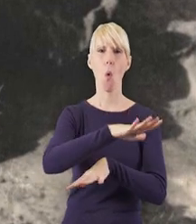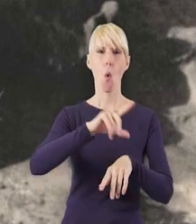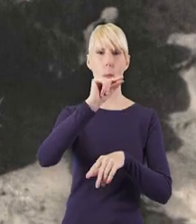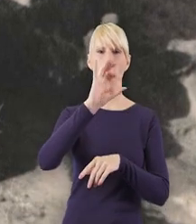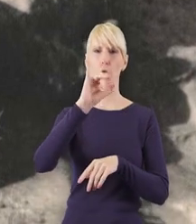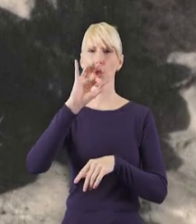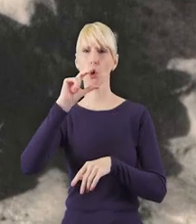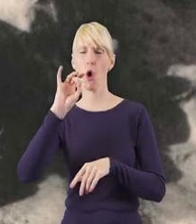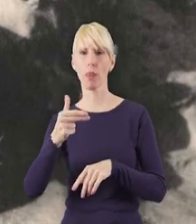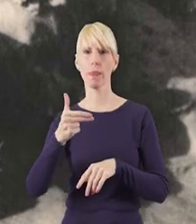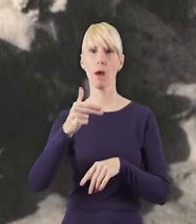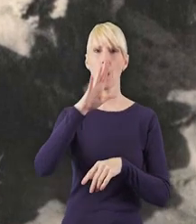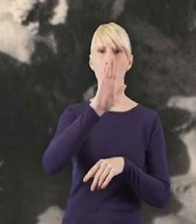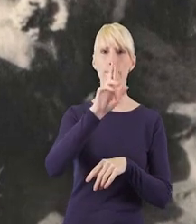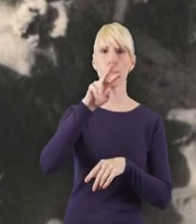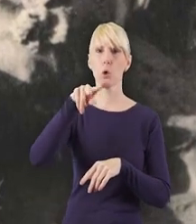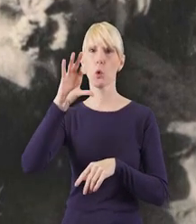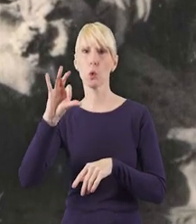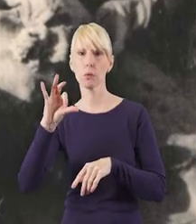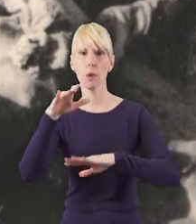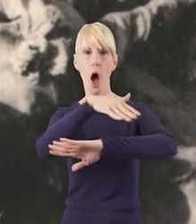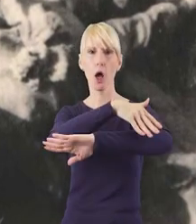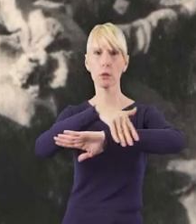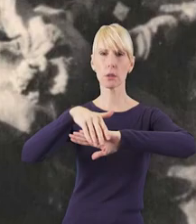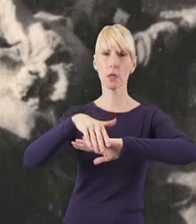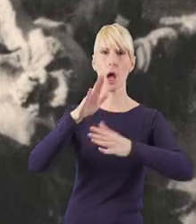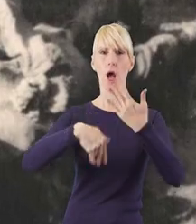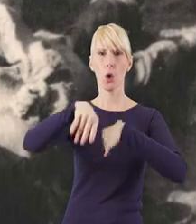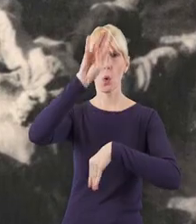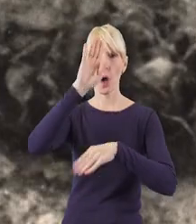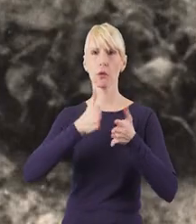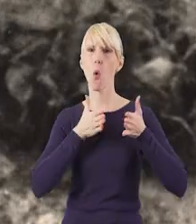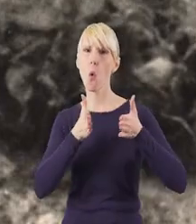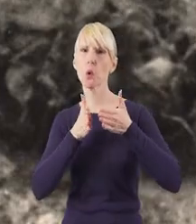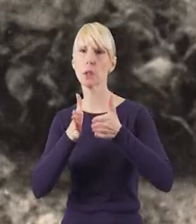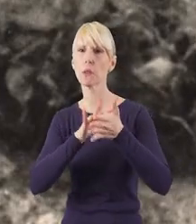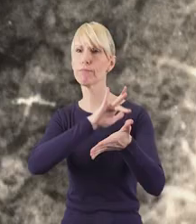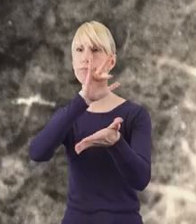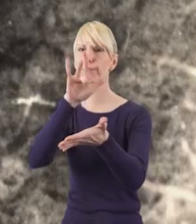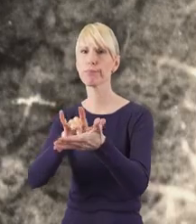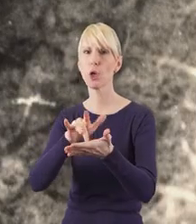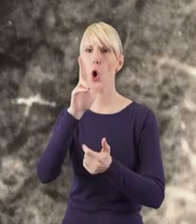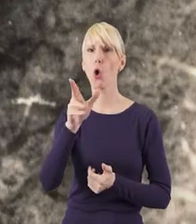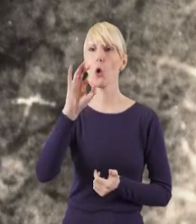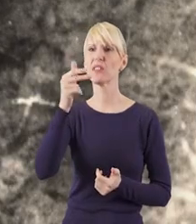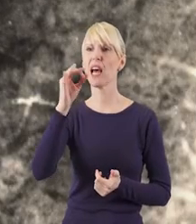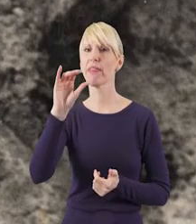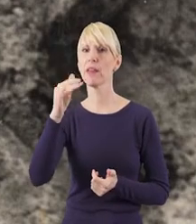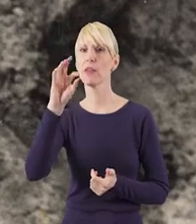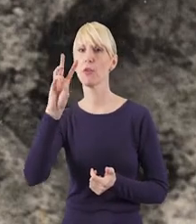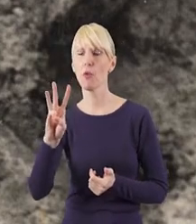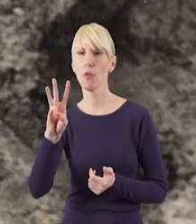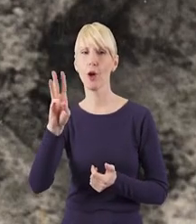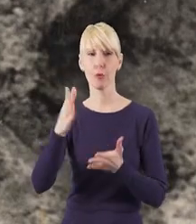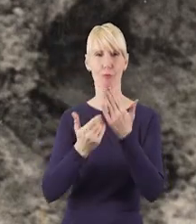Brusie, położony na zachodnim skraju Łodzi, przy drodze do Konstantynowa, gdzie przed wojną